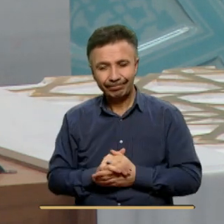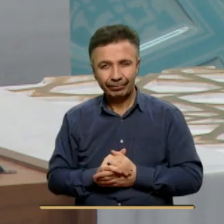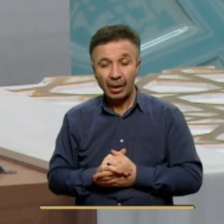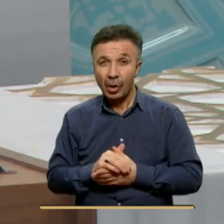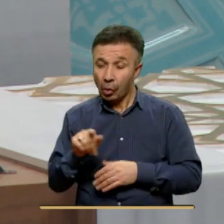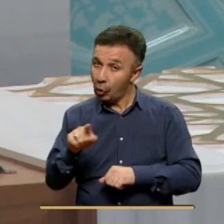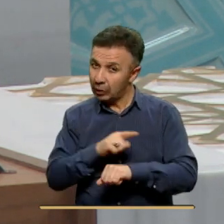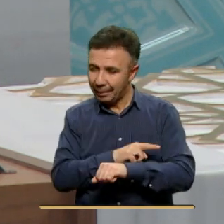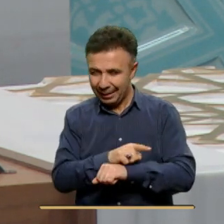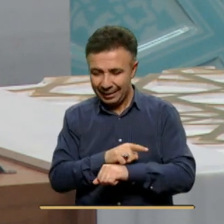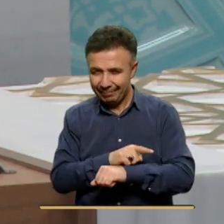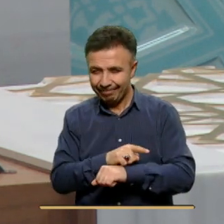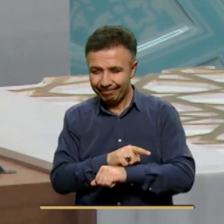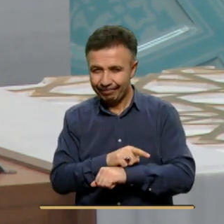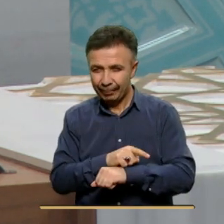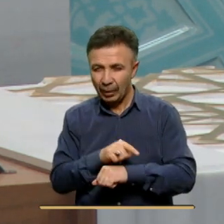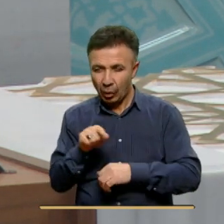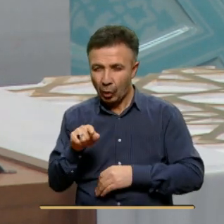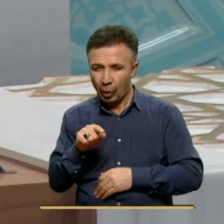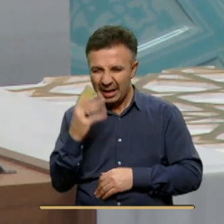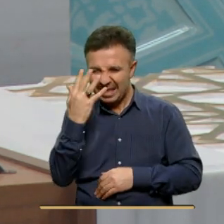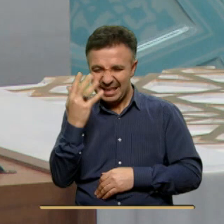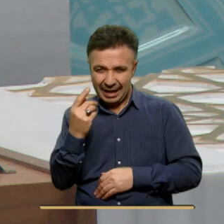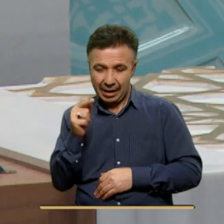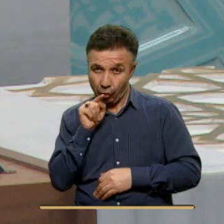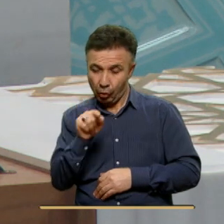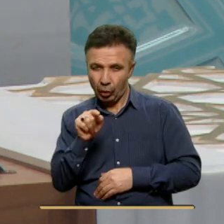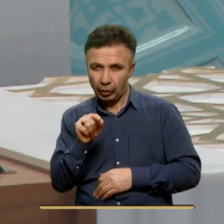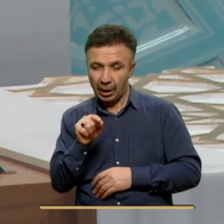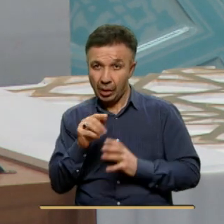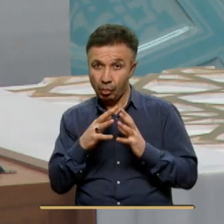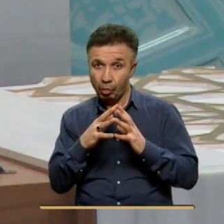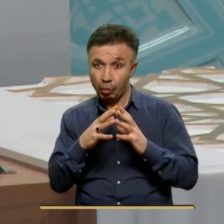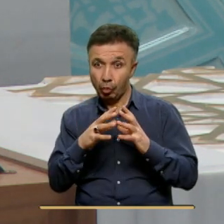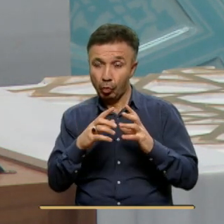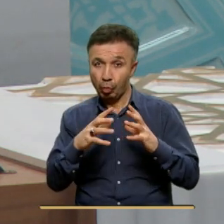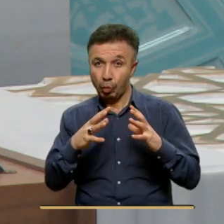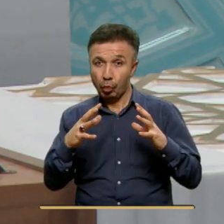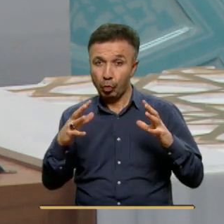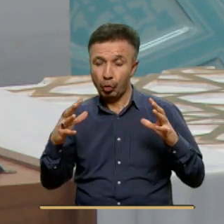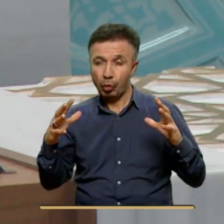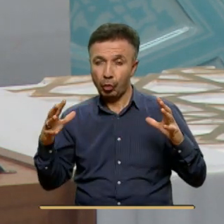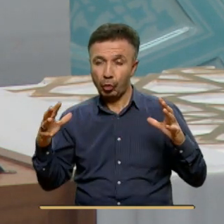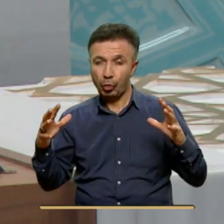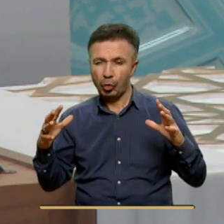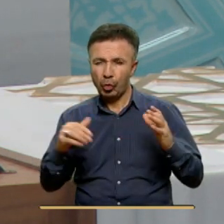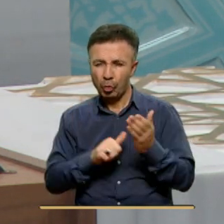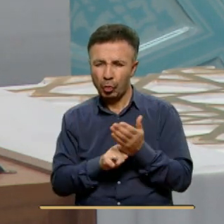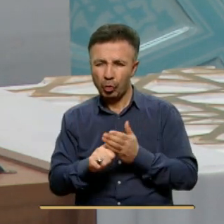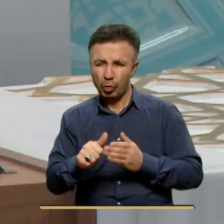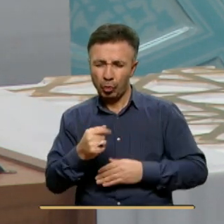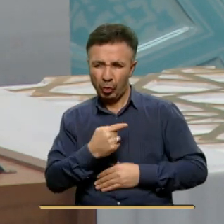o zaman da o siyah nokta büyür, büyür, bütün kalbi